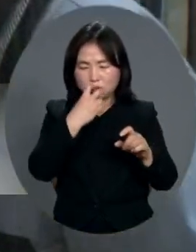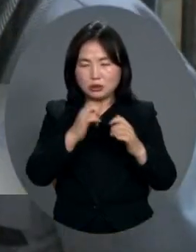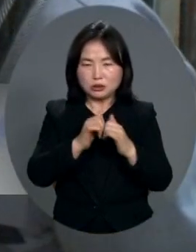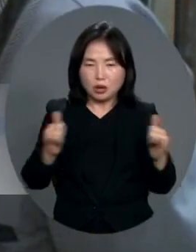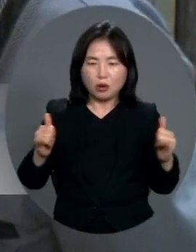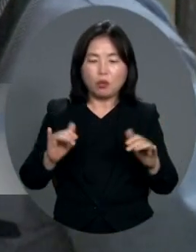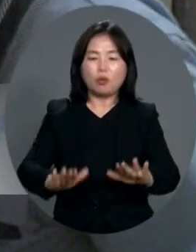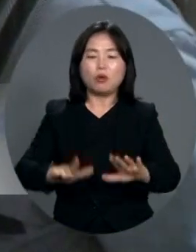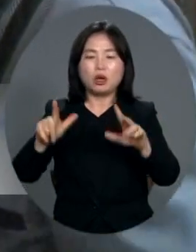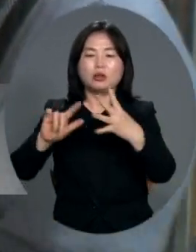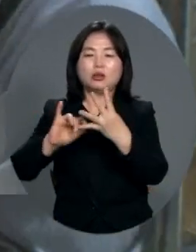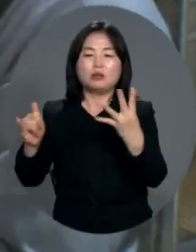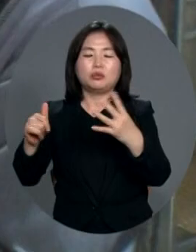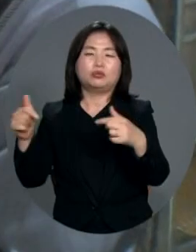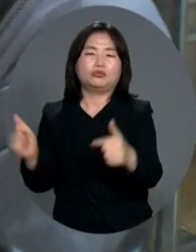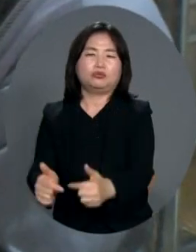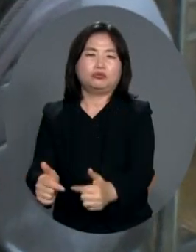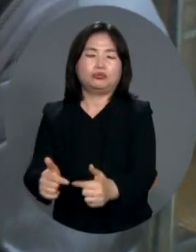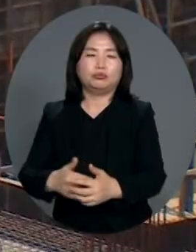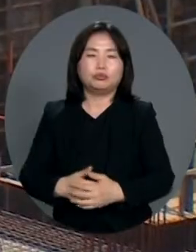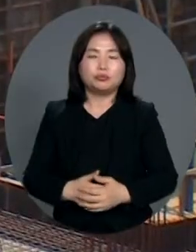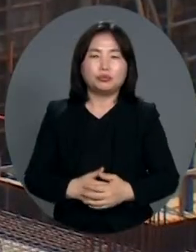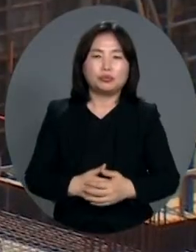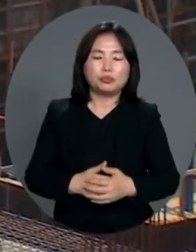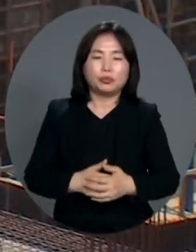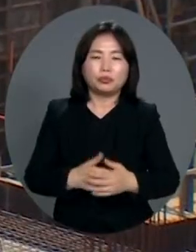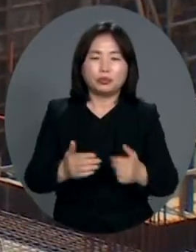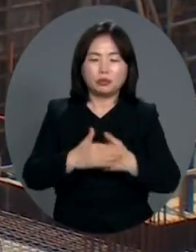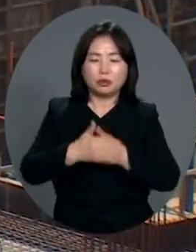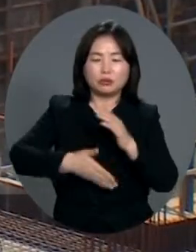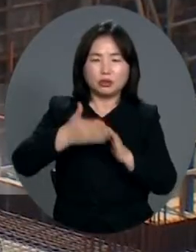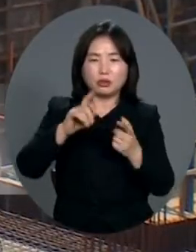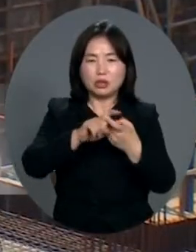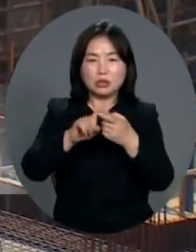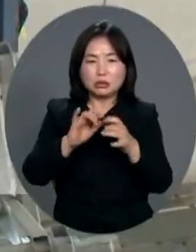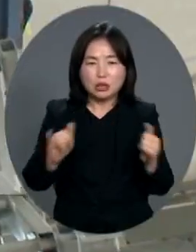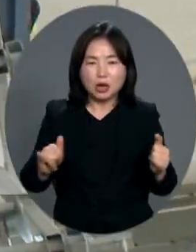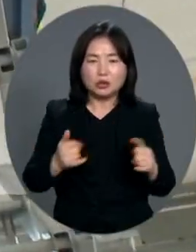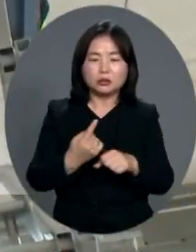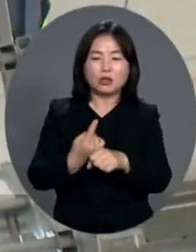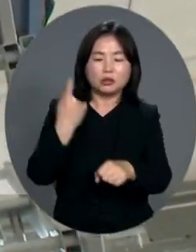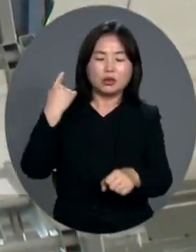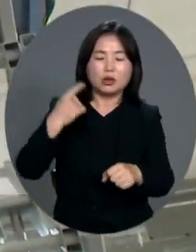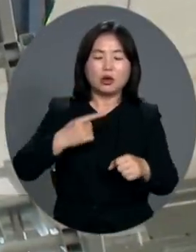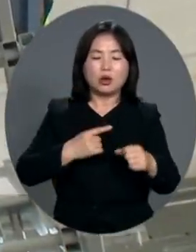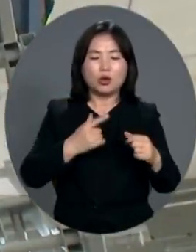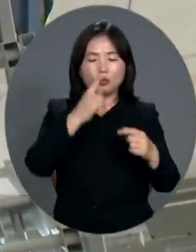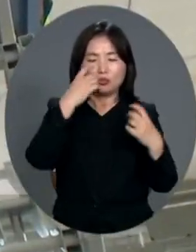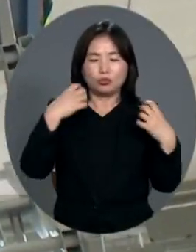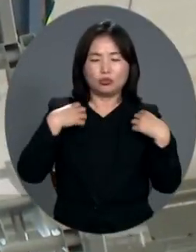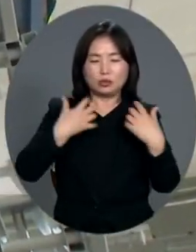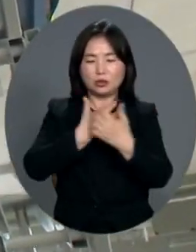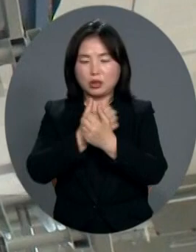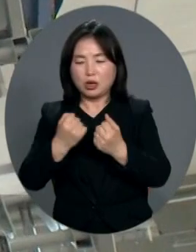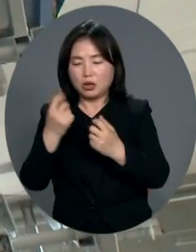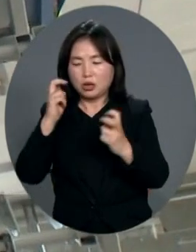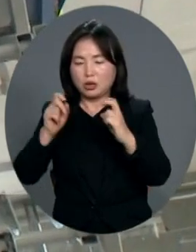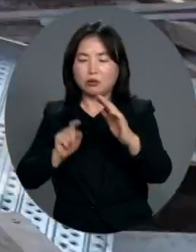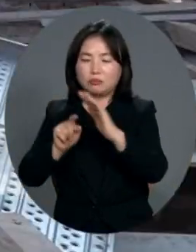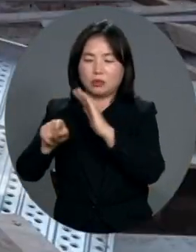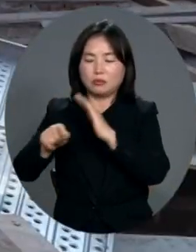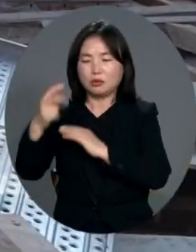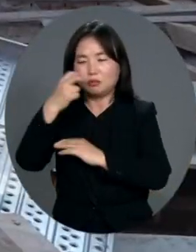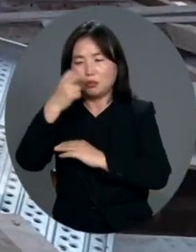안전보건지킴이가 올해는 4명으로 줄었습니다. 이에 대해 대구시 관계자는 지난해는 구군 발주사업장도 함께